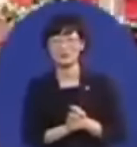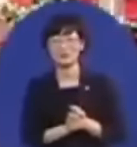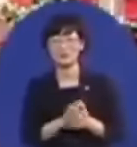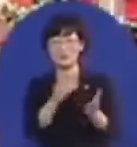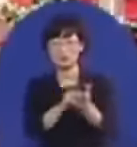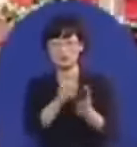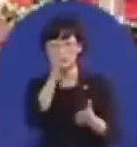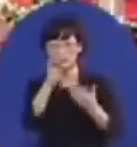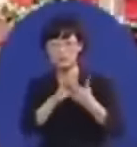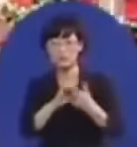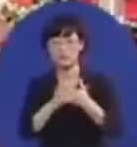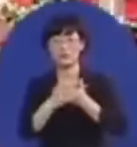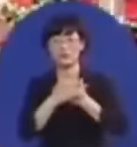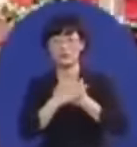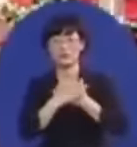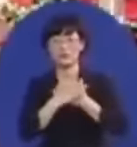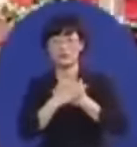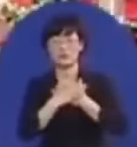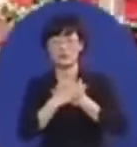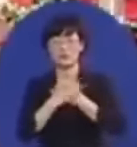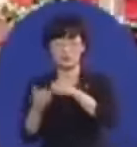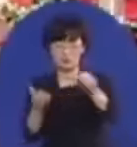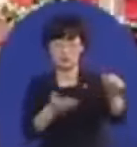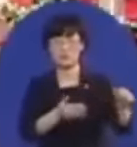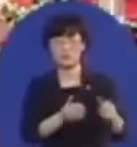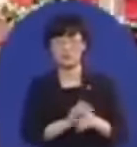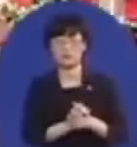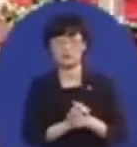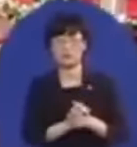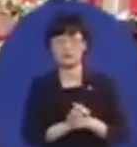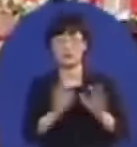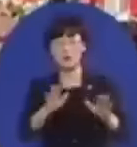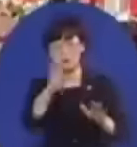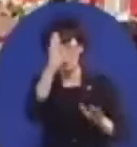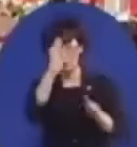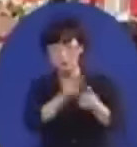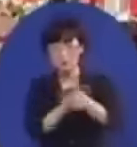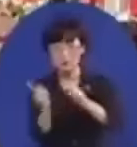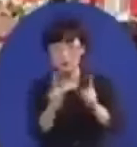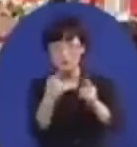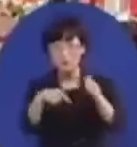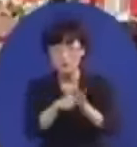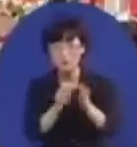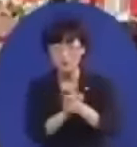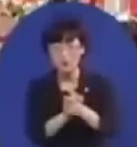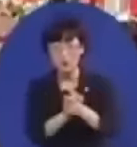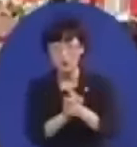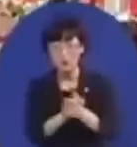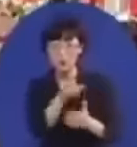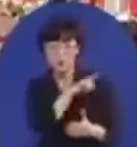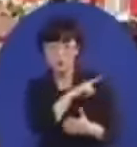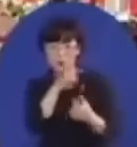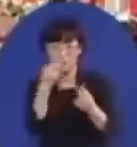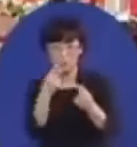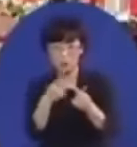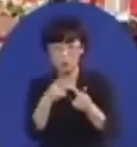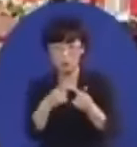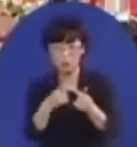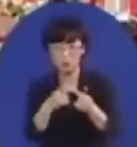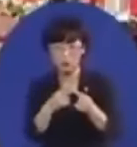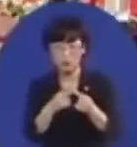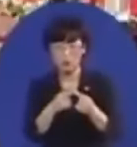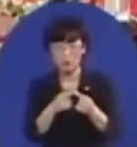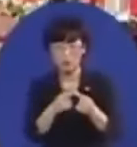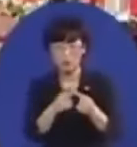문제를 가진 사람 가슴에 손 얹으십시오. 오늘 병자 기도 먼저 하고 난 다음에 구원 기도는 다음에